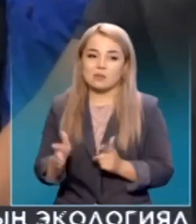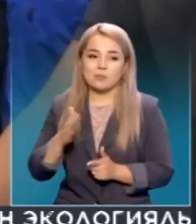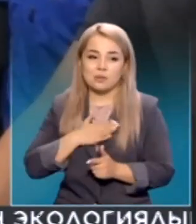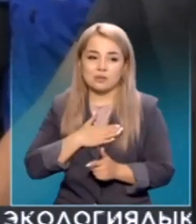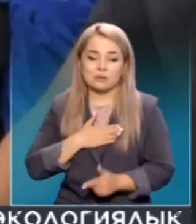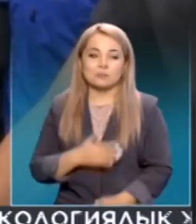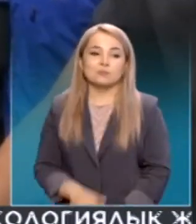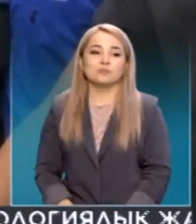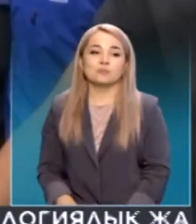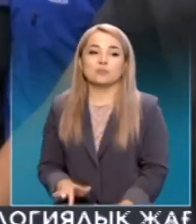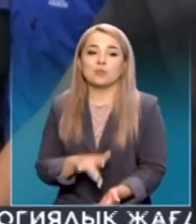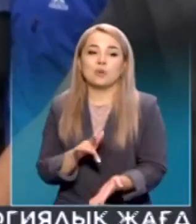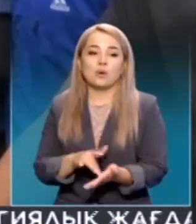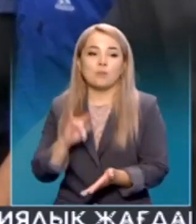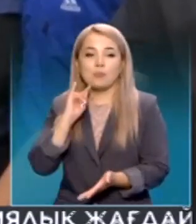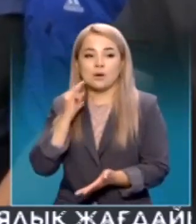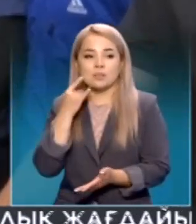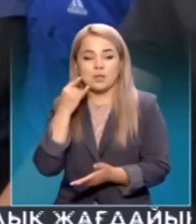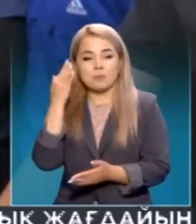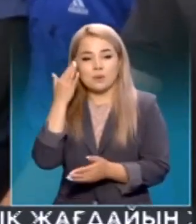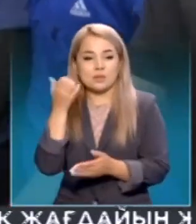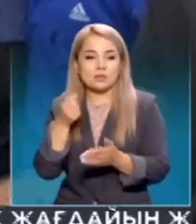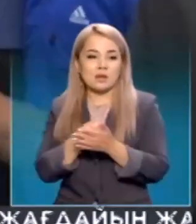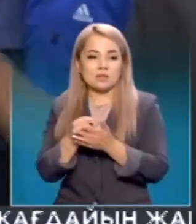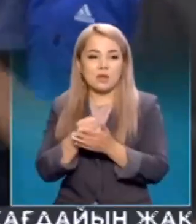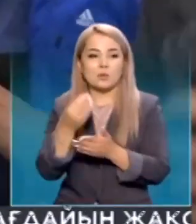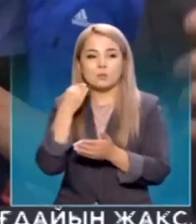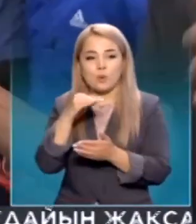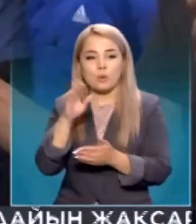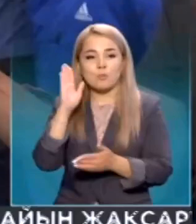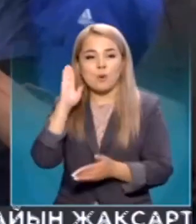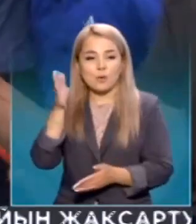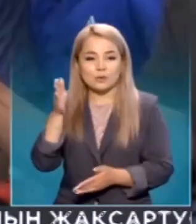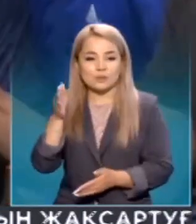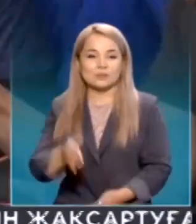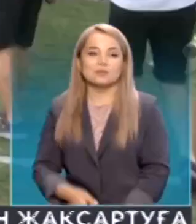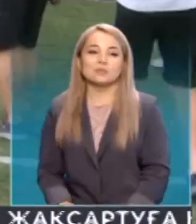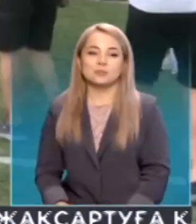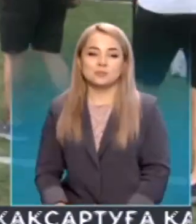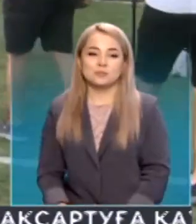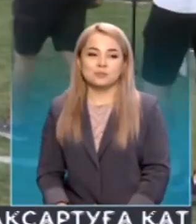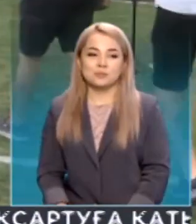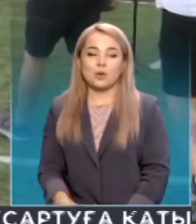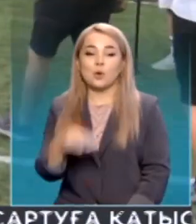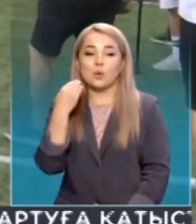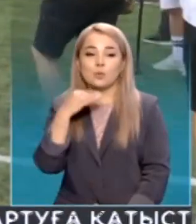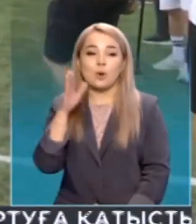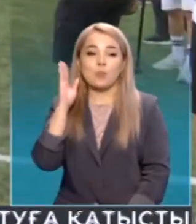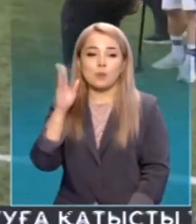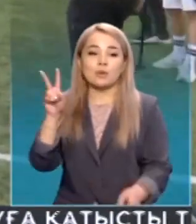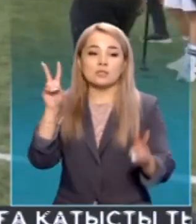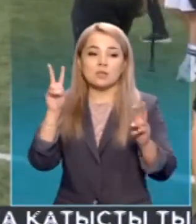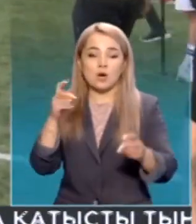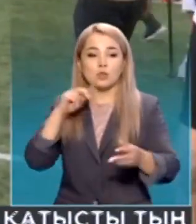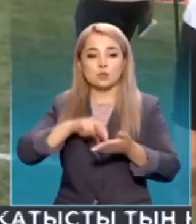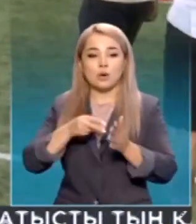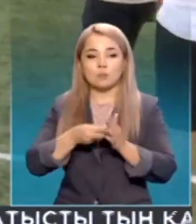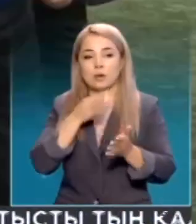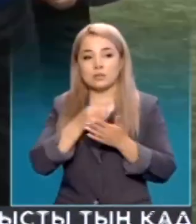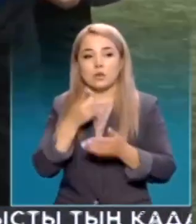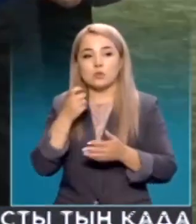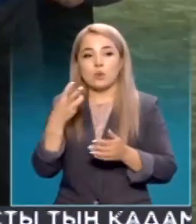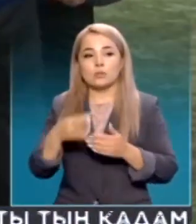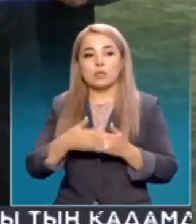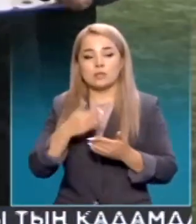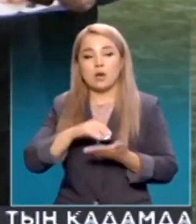Город Павлодар. Идем к мечте. Супер Бол! Супер Бол жобасына теңбіл доптың соңына түскен